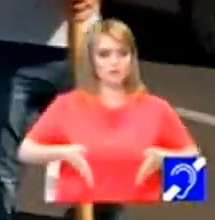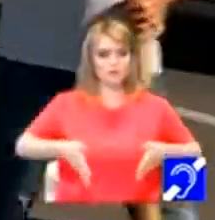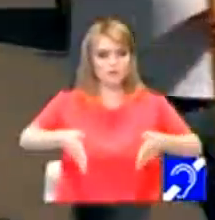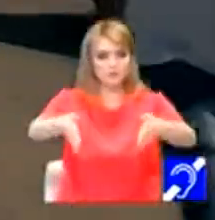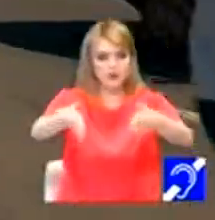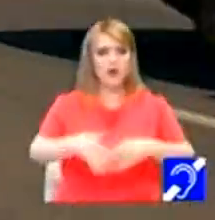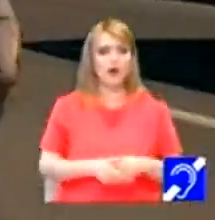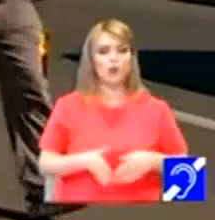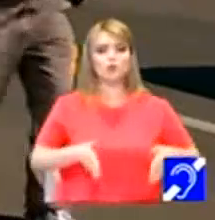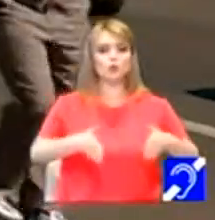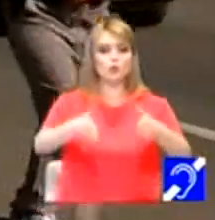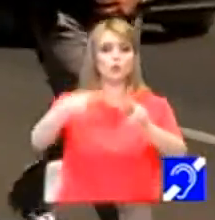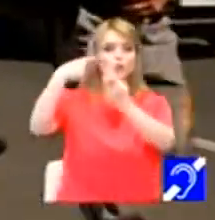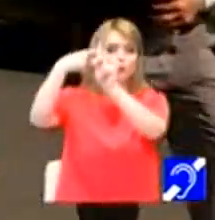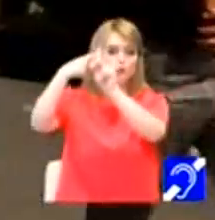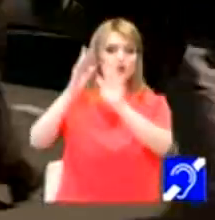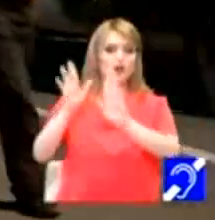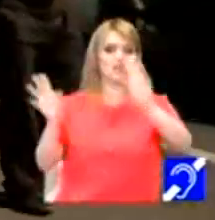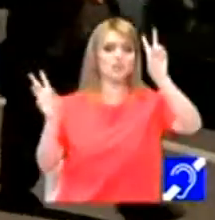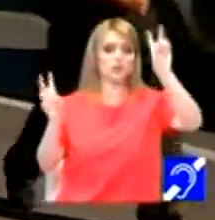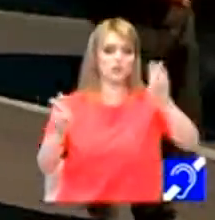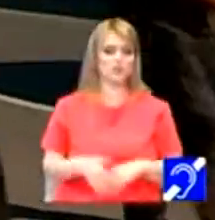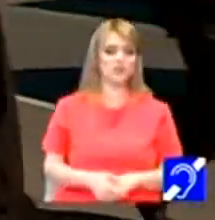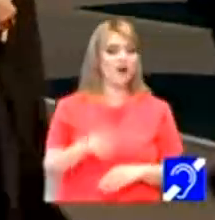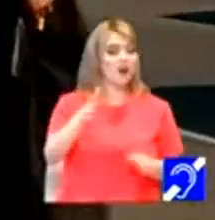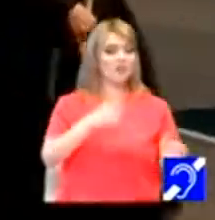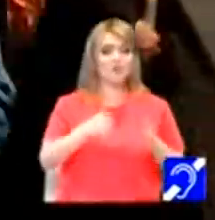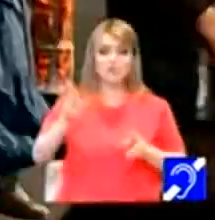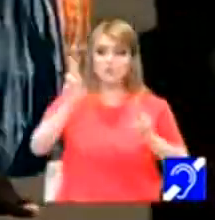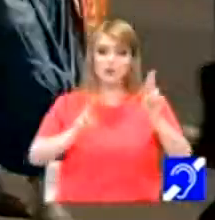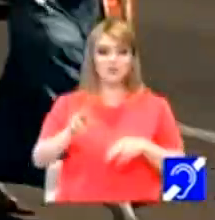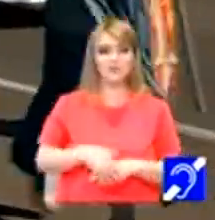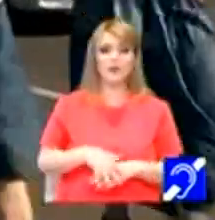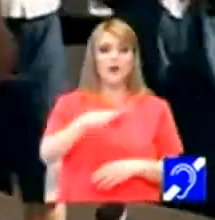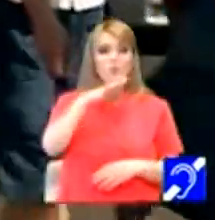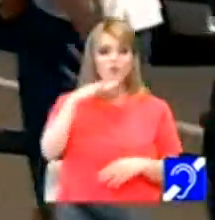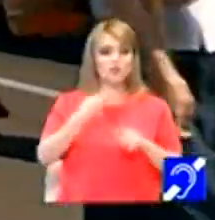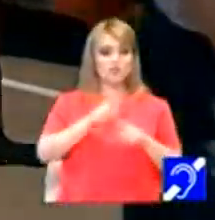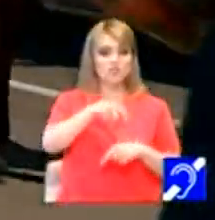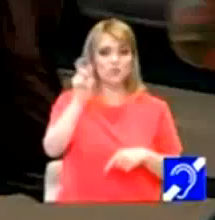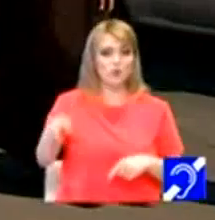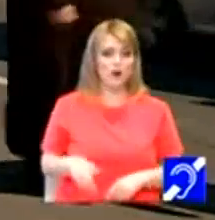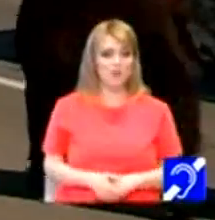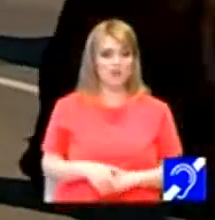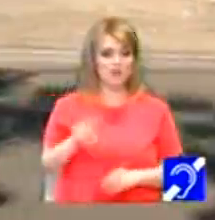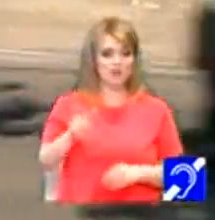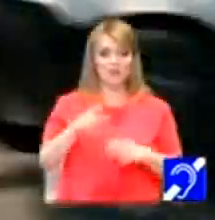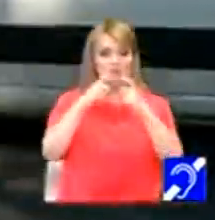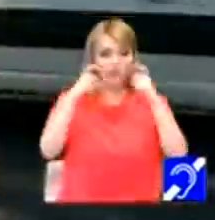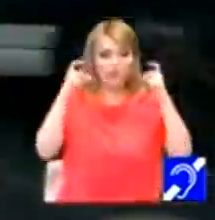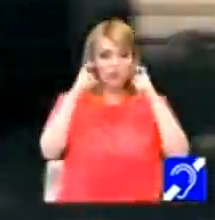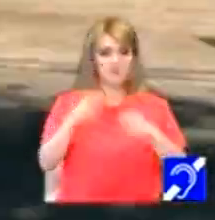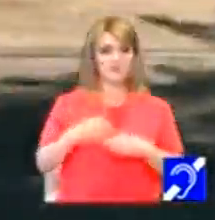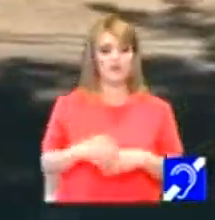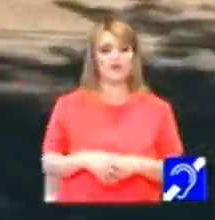respectat regulile de protecție. Au uitat de distanța fizică și de măști. Mai mult decât atât, ei spun că nu se tem de coronavirus. Ne